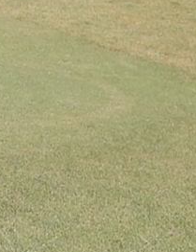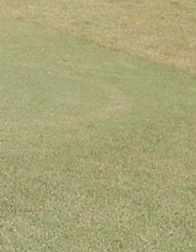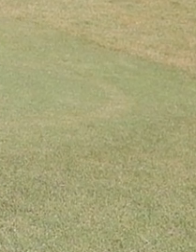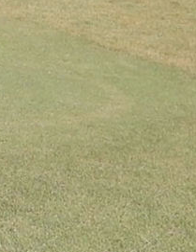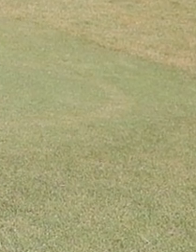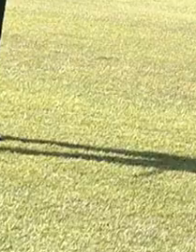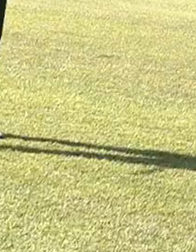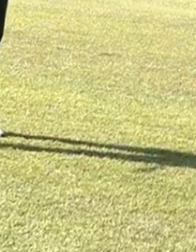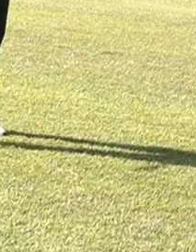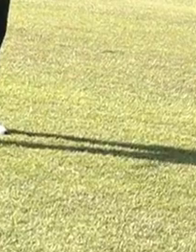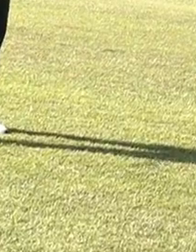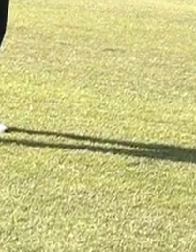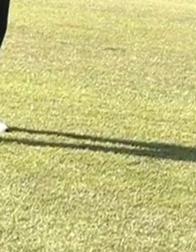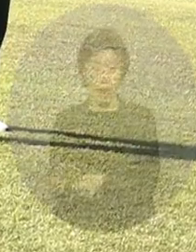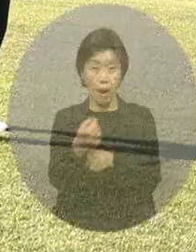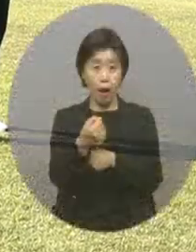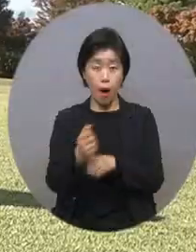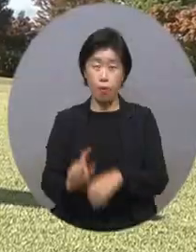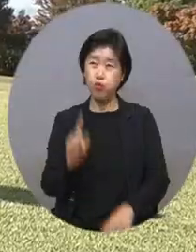어우, 깠다.